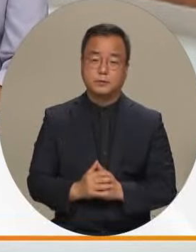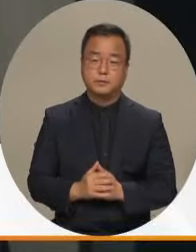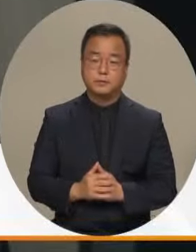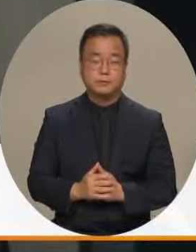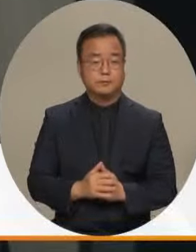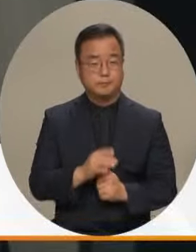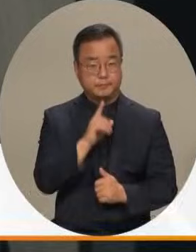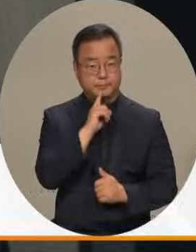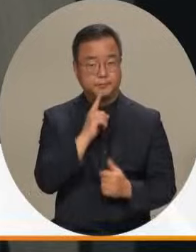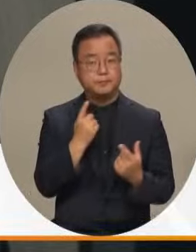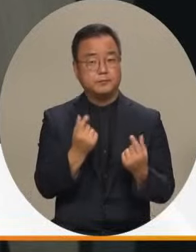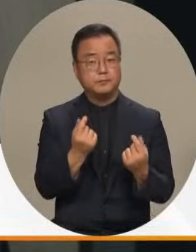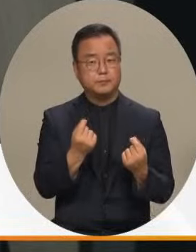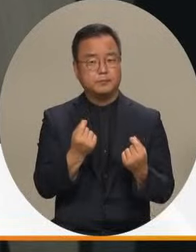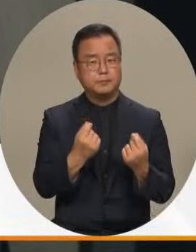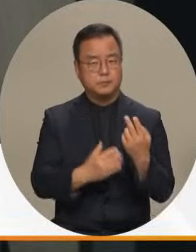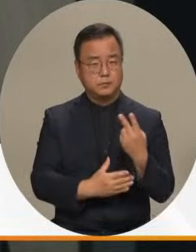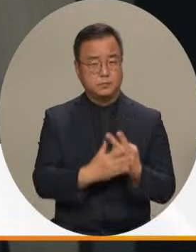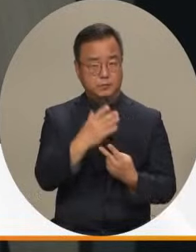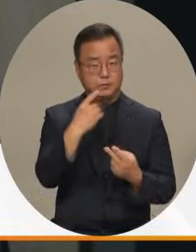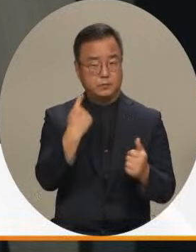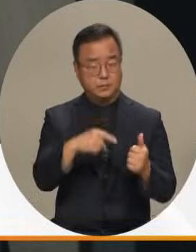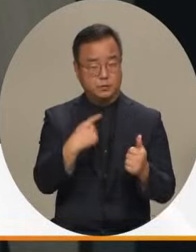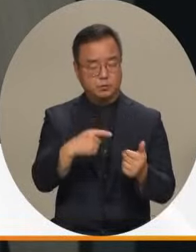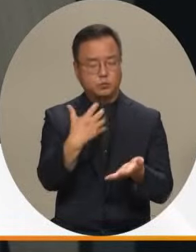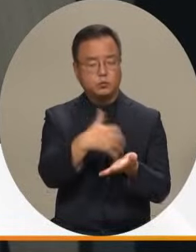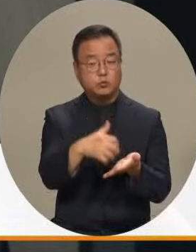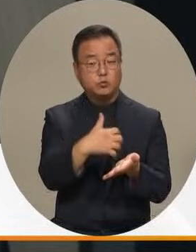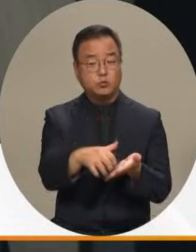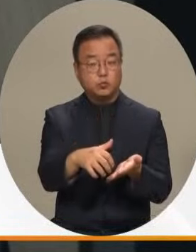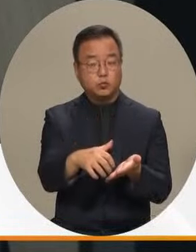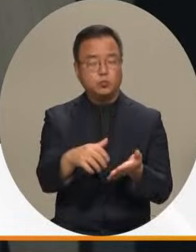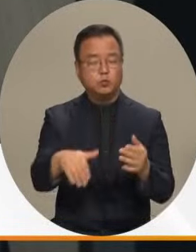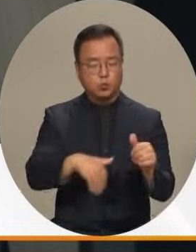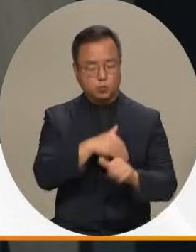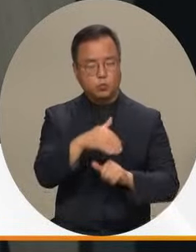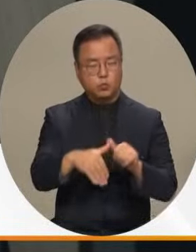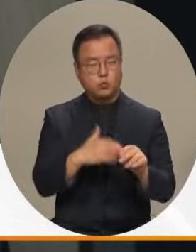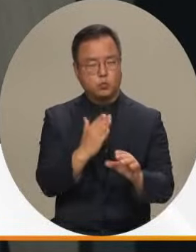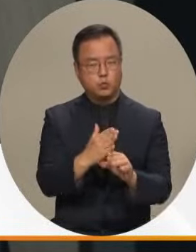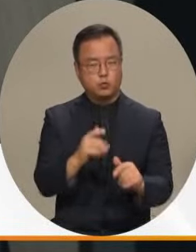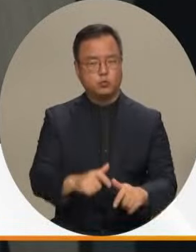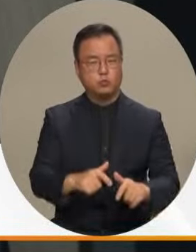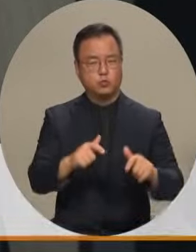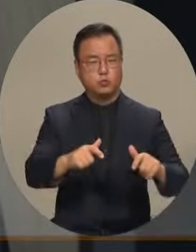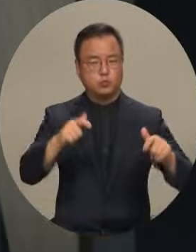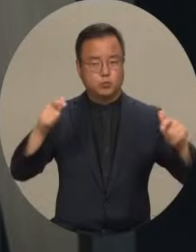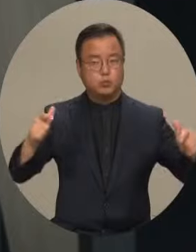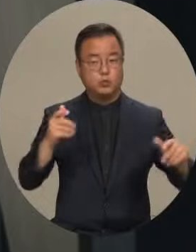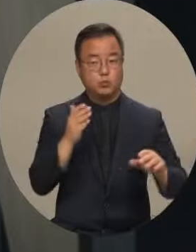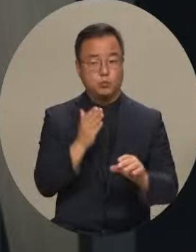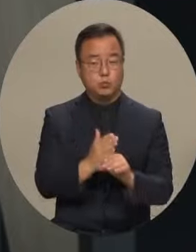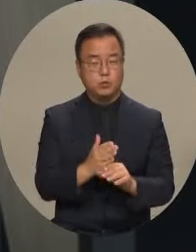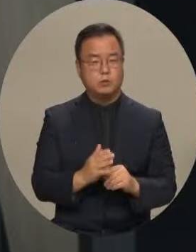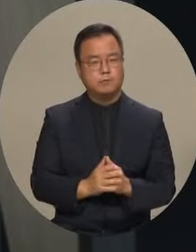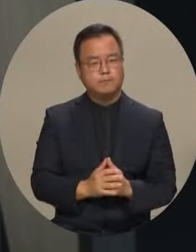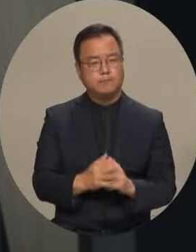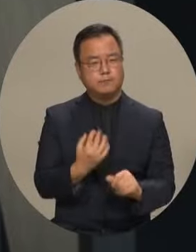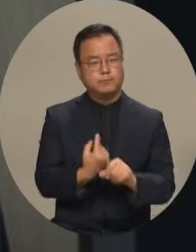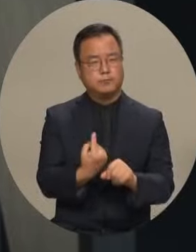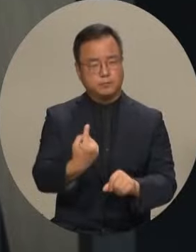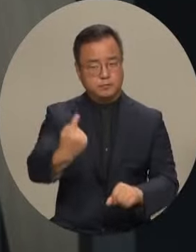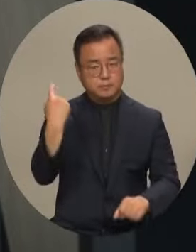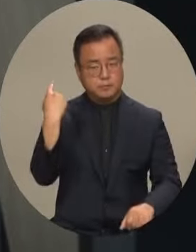말씀해 주신 것처럼 확실히 통합교육의 어떤 양적인 측면, 물리적인 측면에서는 증가해왔습니다. 그러니까 작년 정도 기준으로